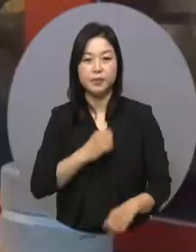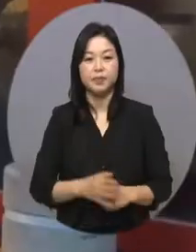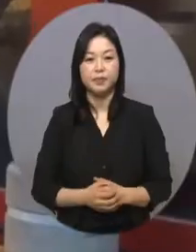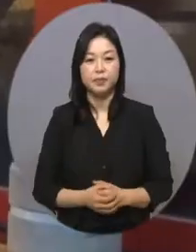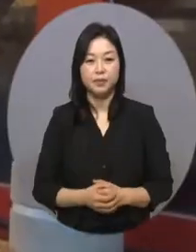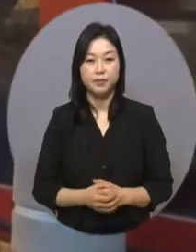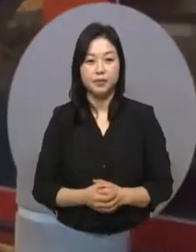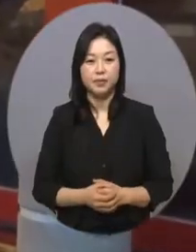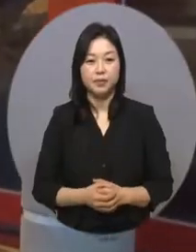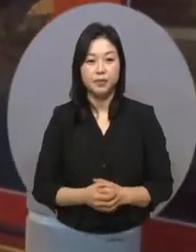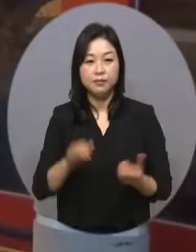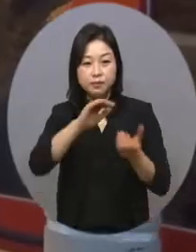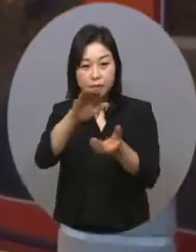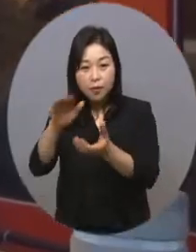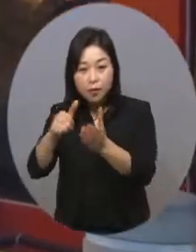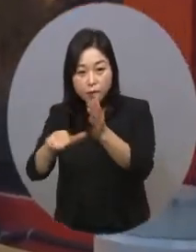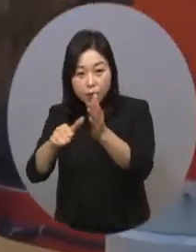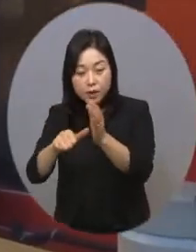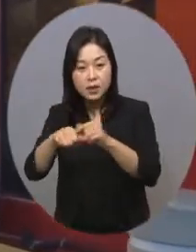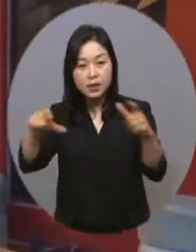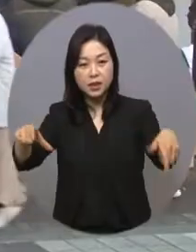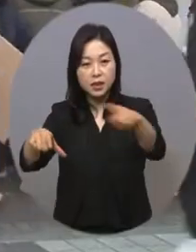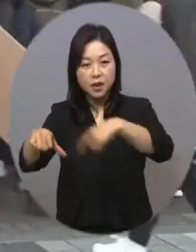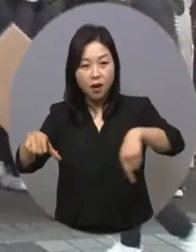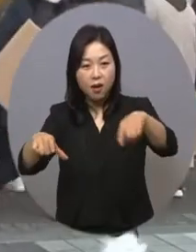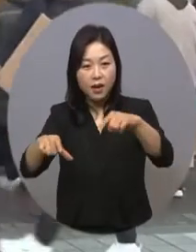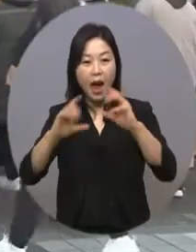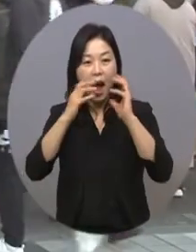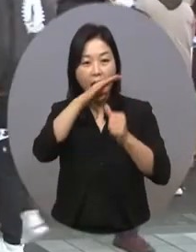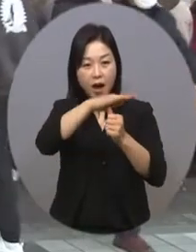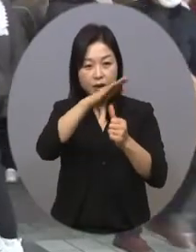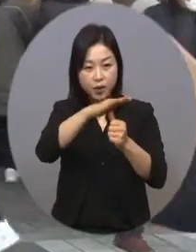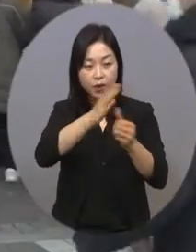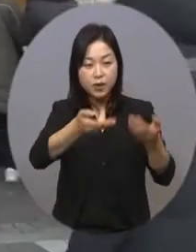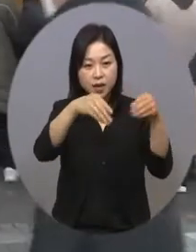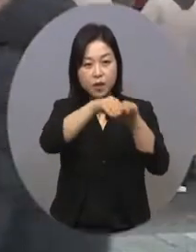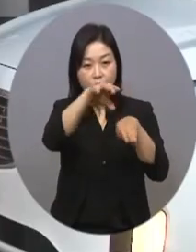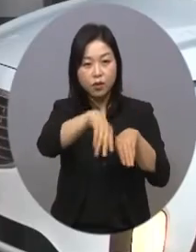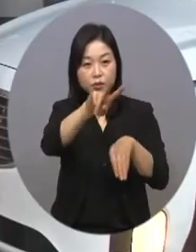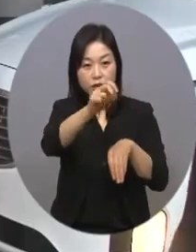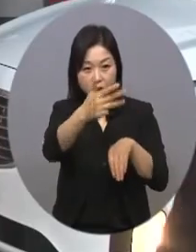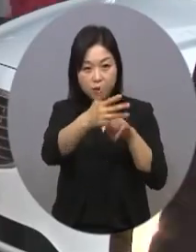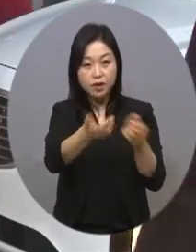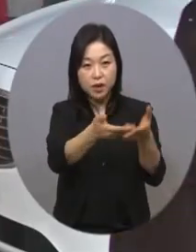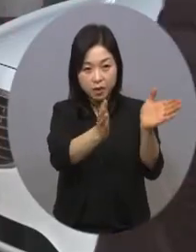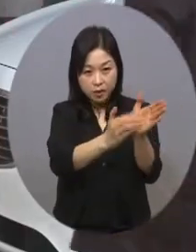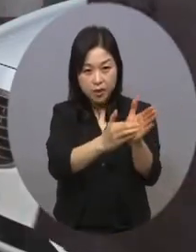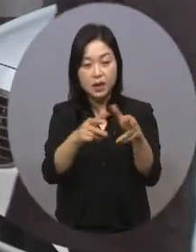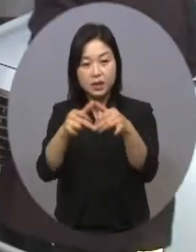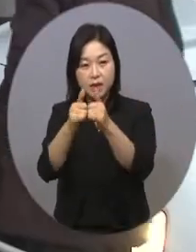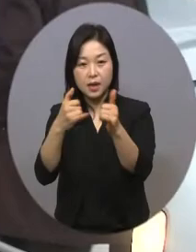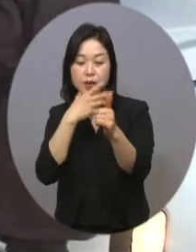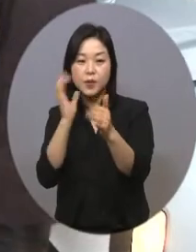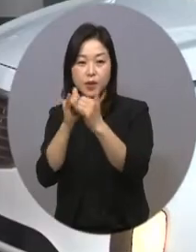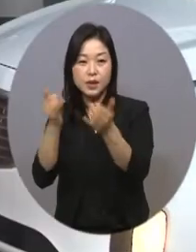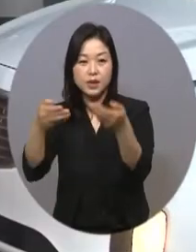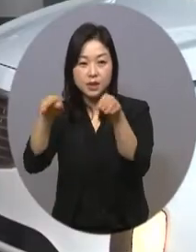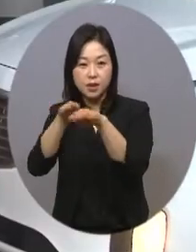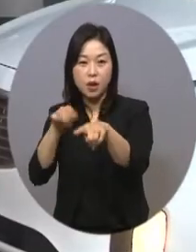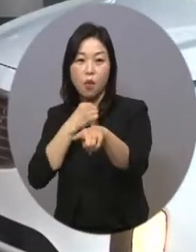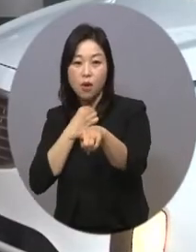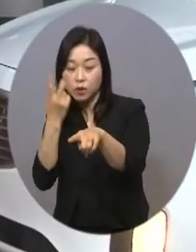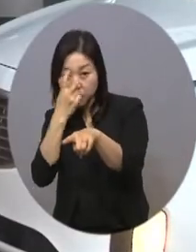하겠습니다. 기부 물품은 관내 지역아동센터 28곳에 우선 나눔이 진행됐고 장애인 및 노인시설 수요조사를